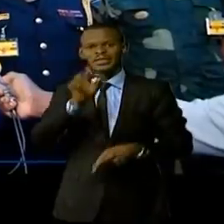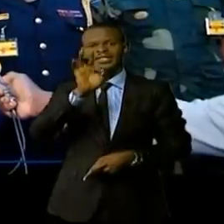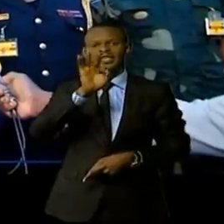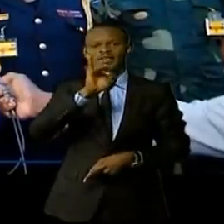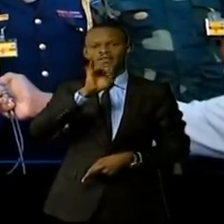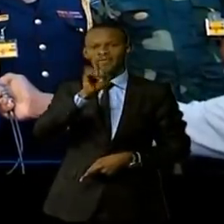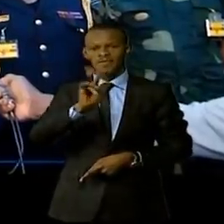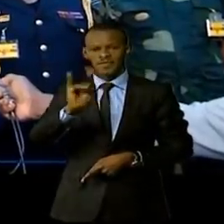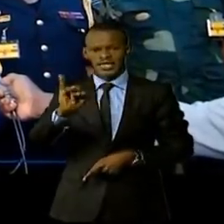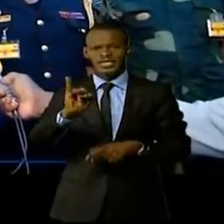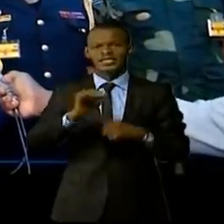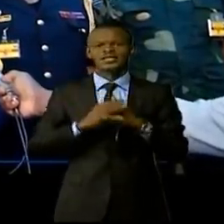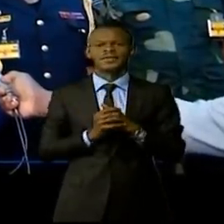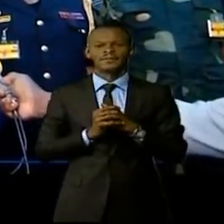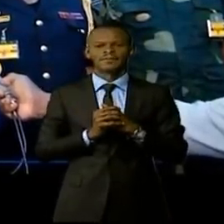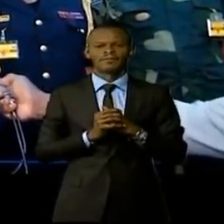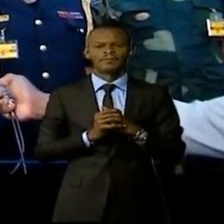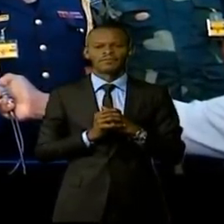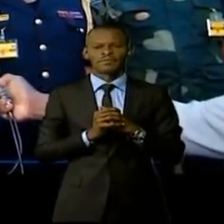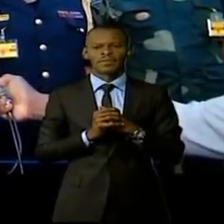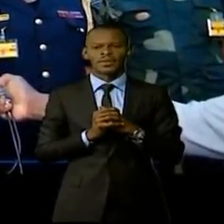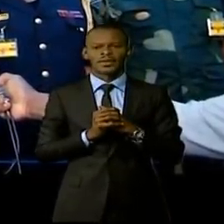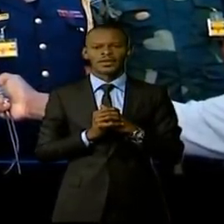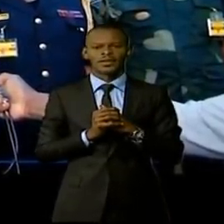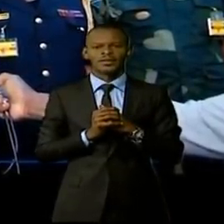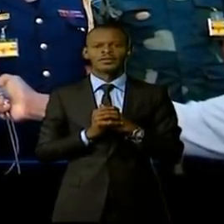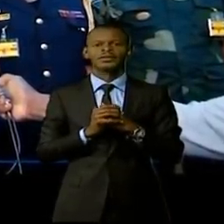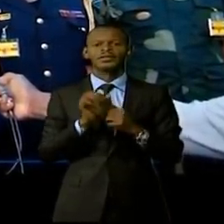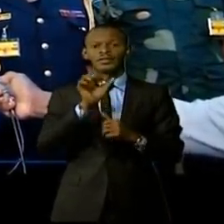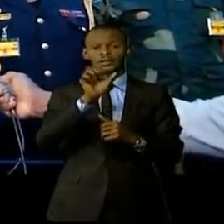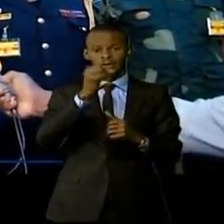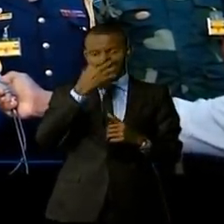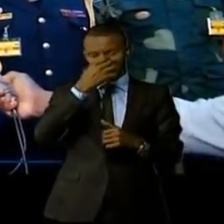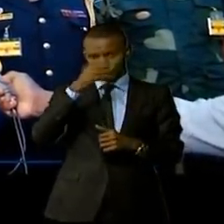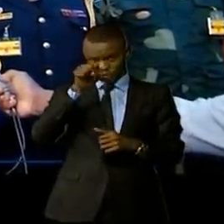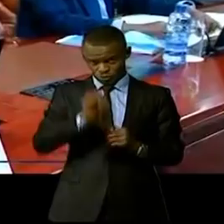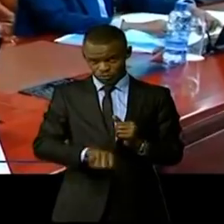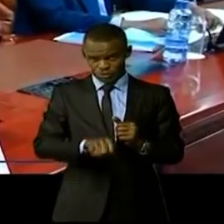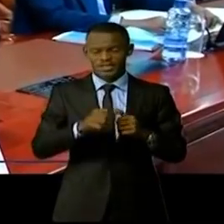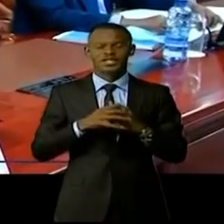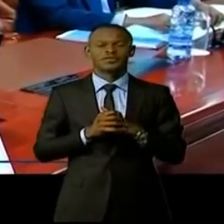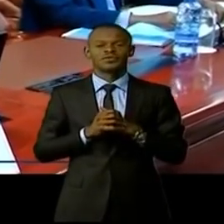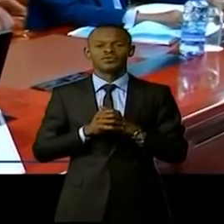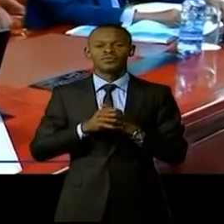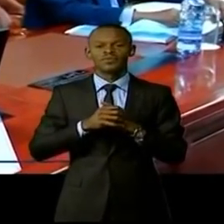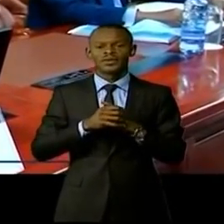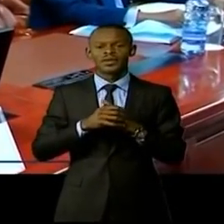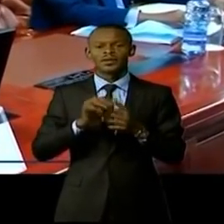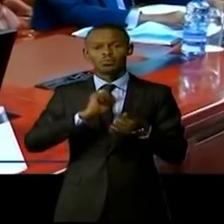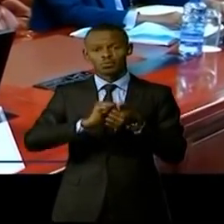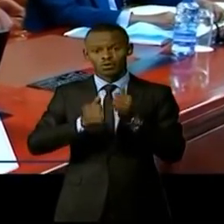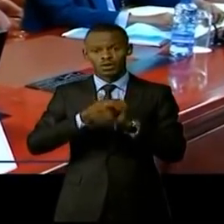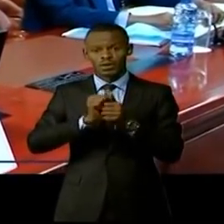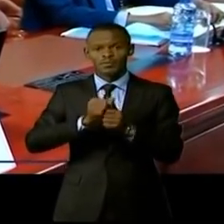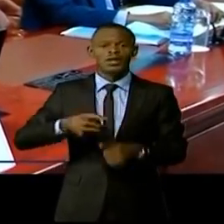Kivu. De la situation préoccupante dans le Haut-Katanga,